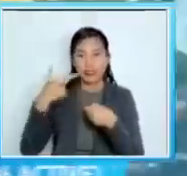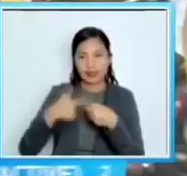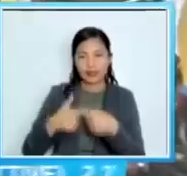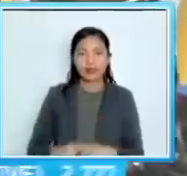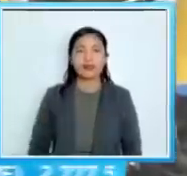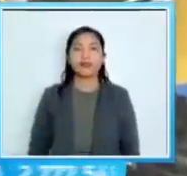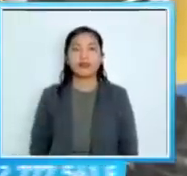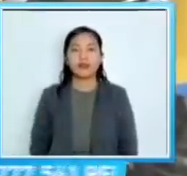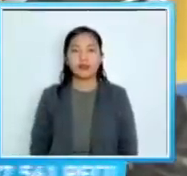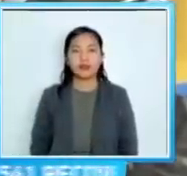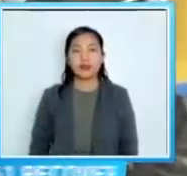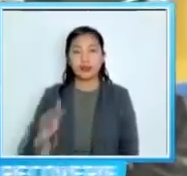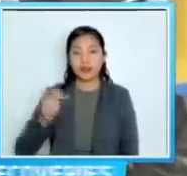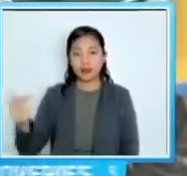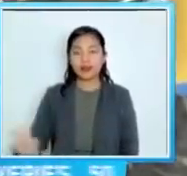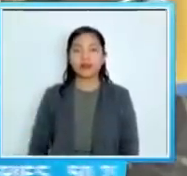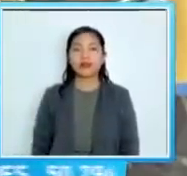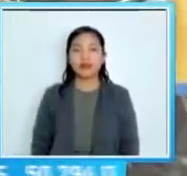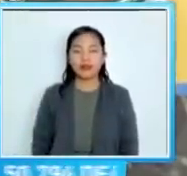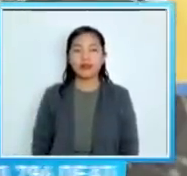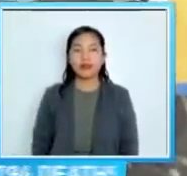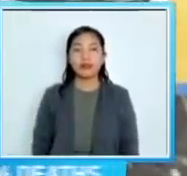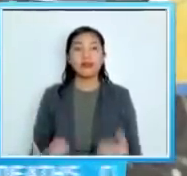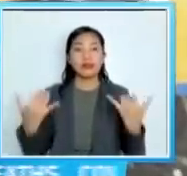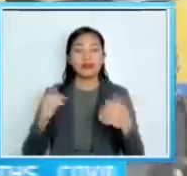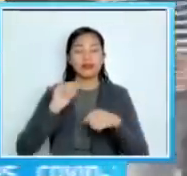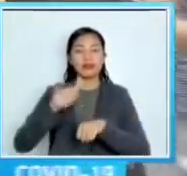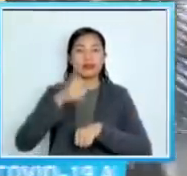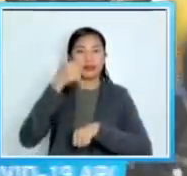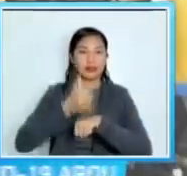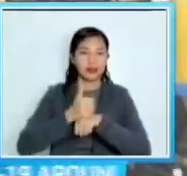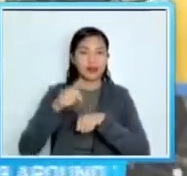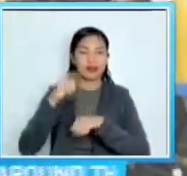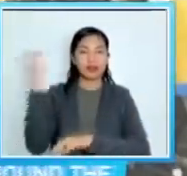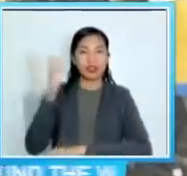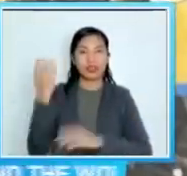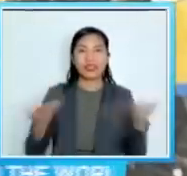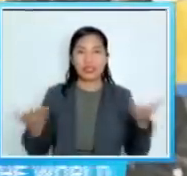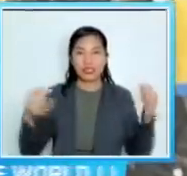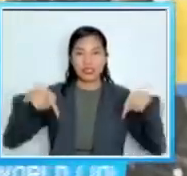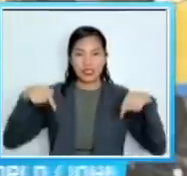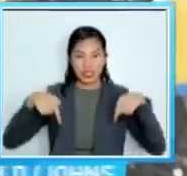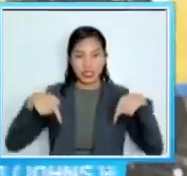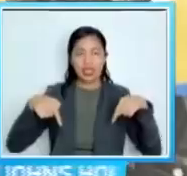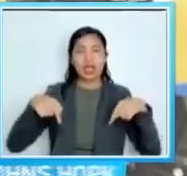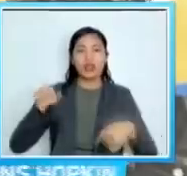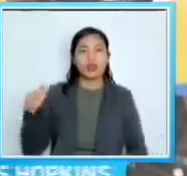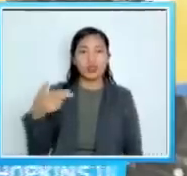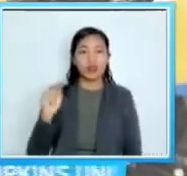Connie, inilagay na nga under state of calamity ang Surigao City. Dito yan sa probinsya ng Surigao del Norte Province.